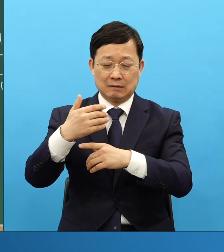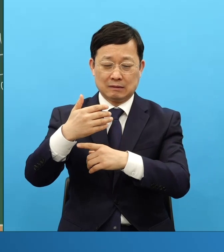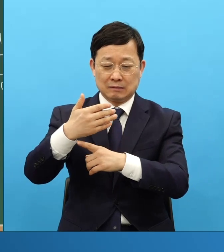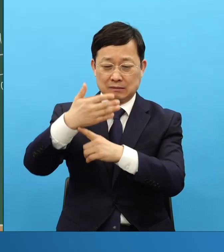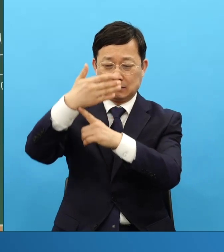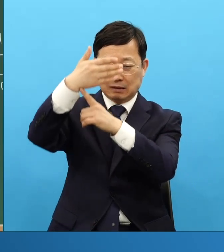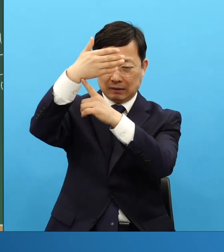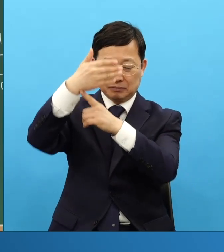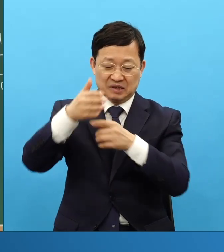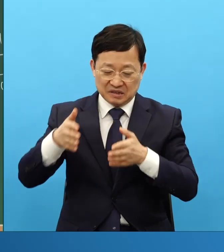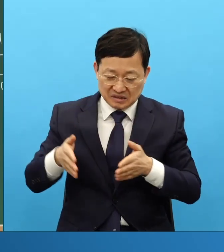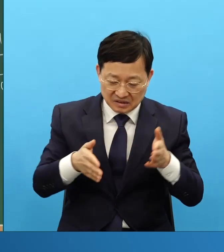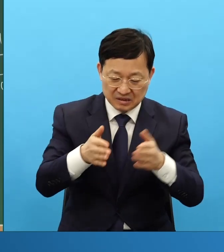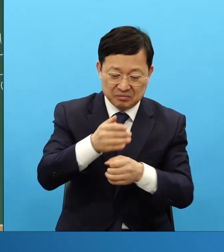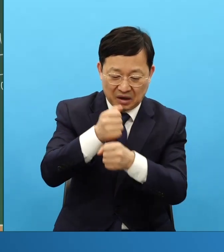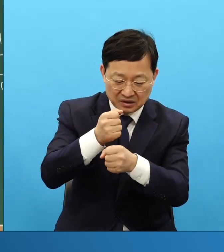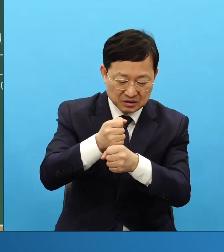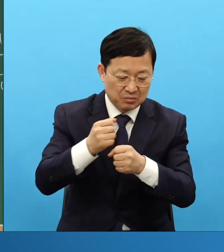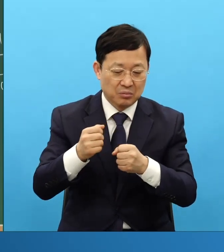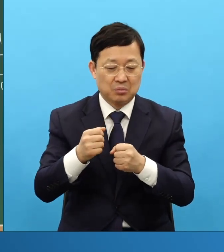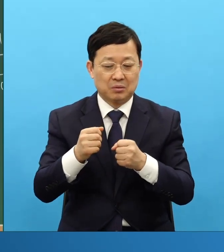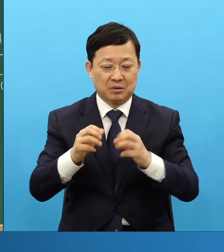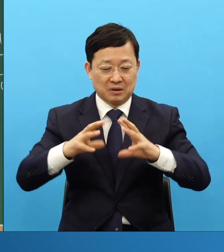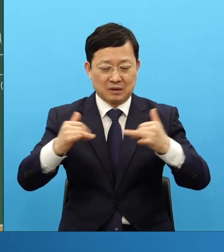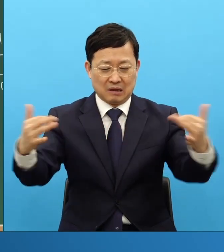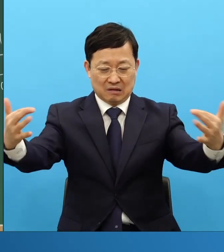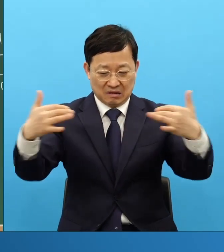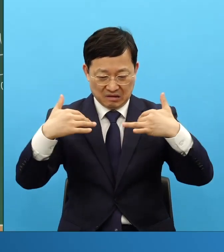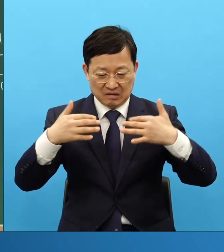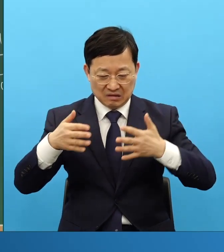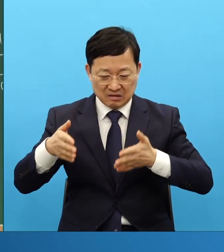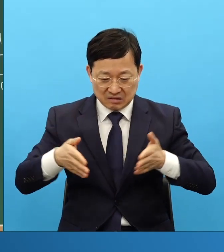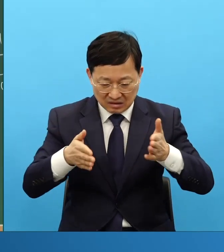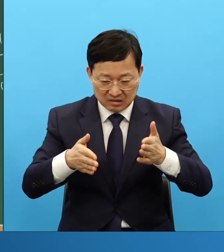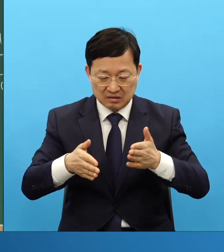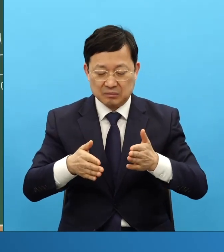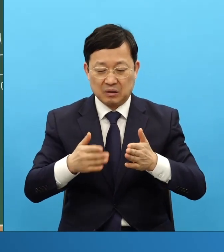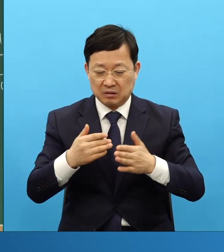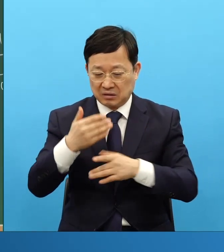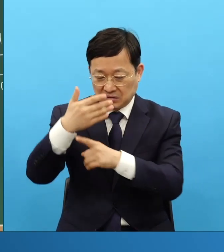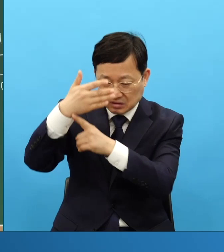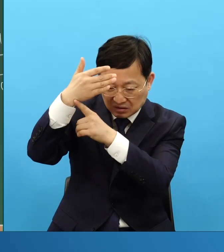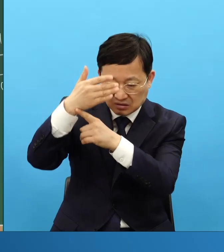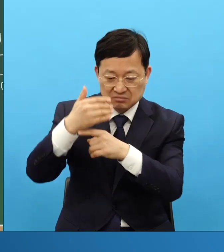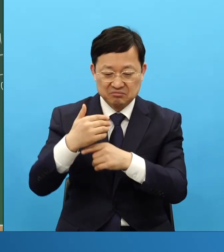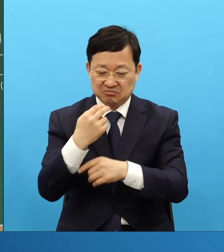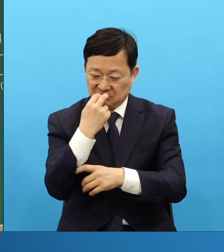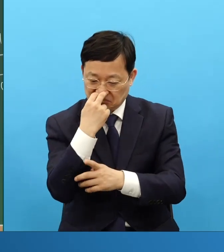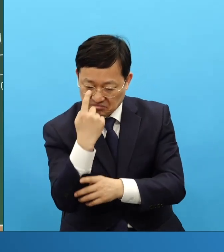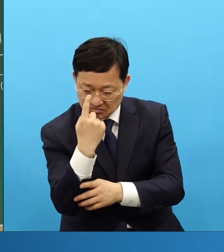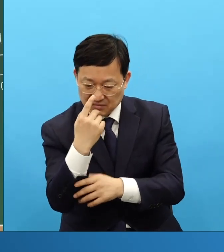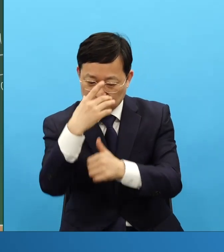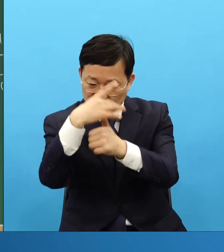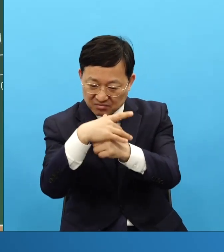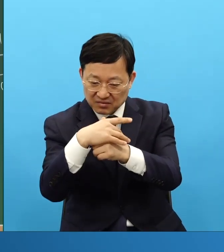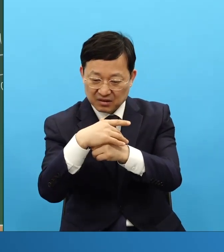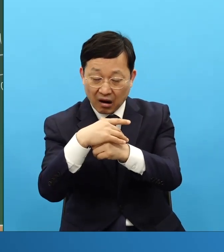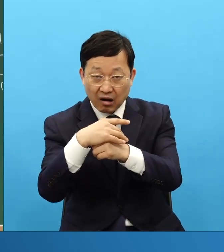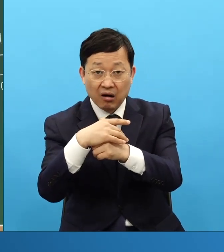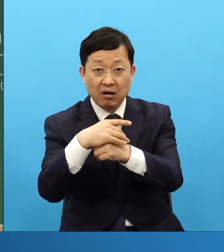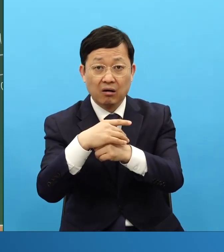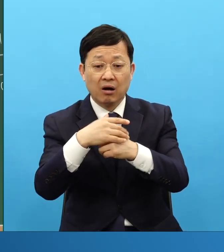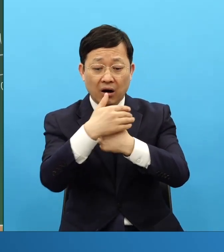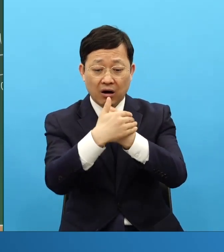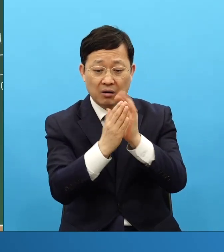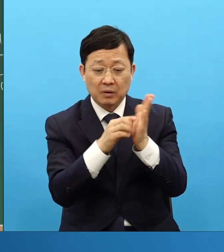And also build up the 만민이 highways 오도록 so that the nations can come. 길을 세워라. Raise the banner. 이 말이 그 말입니다. That's what these words mean. 성경이 우리 분명히